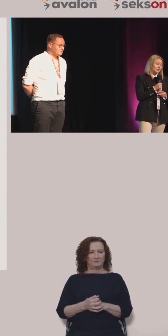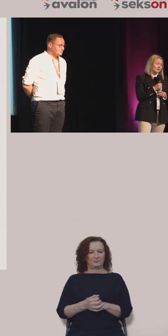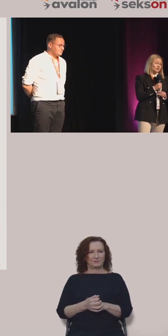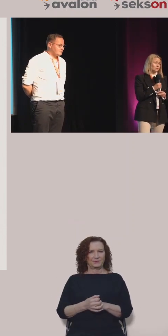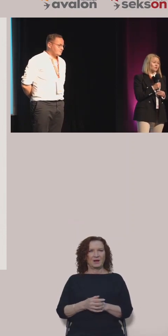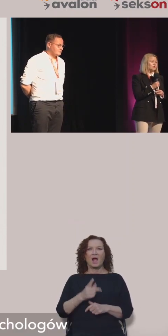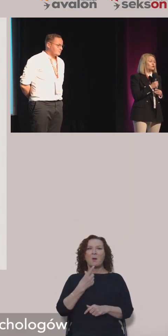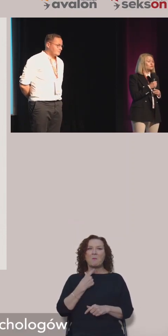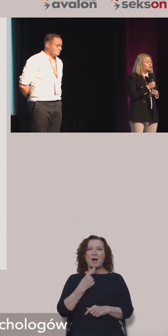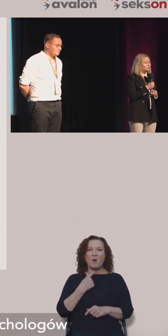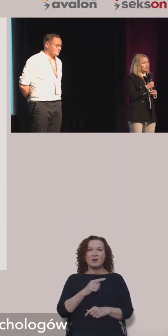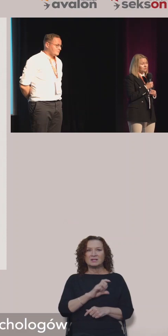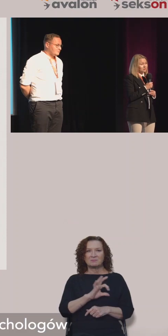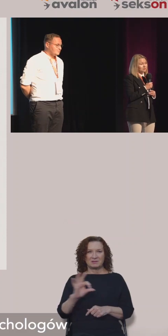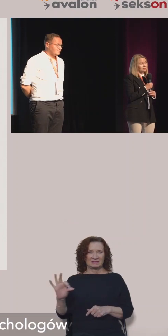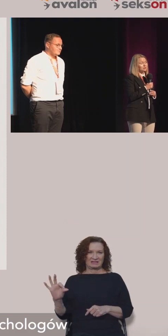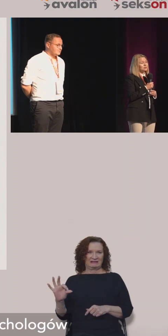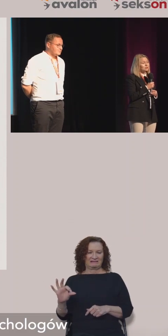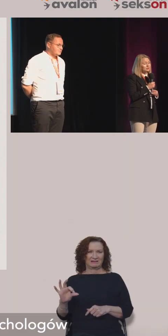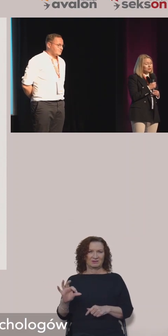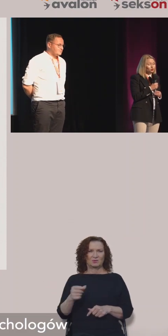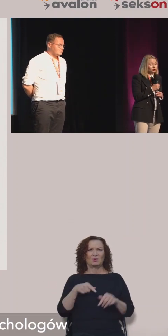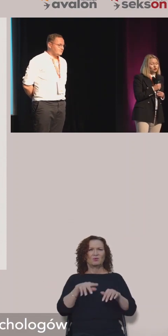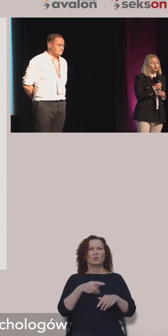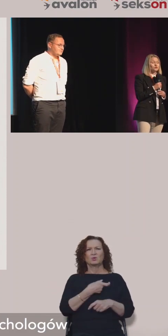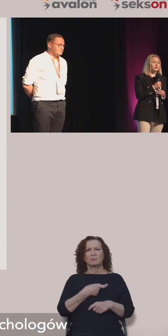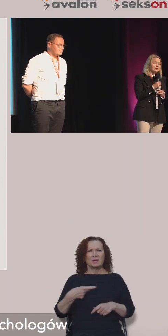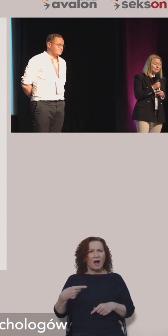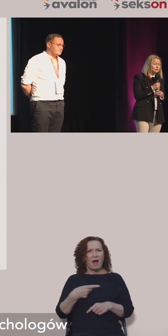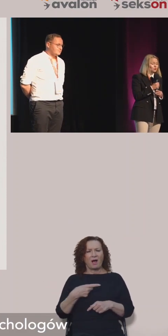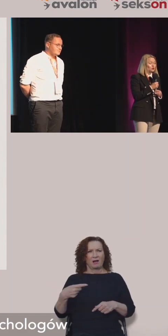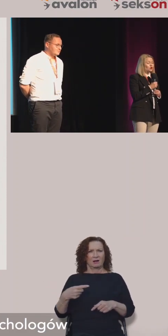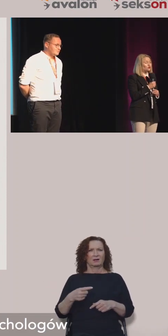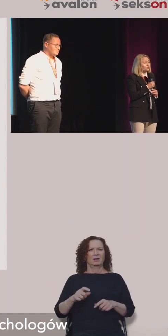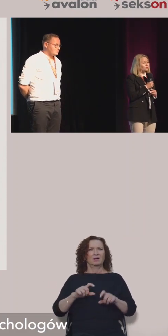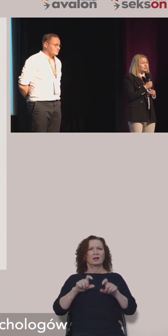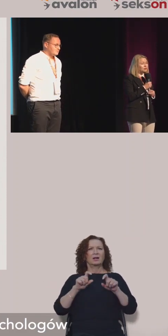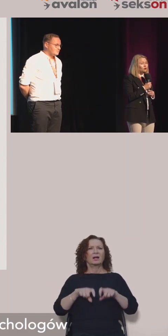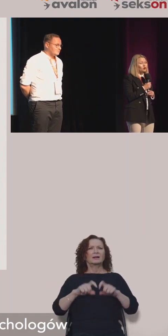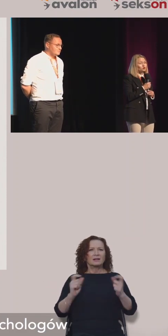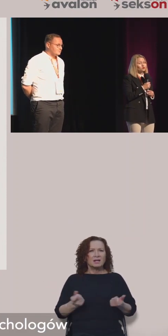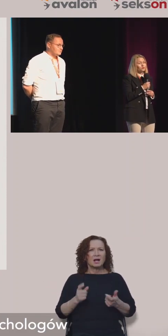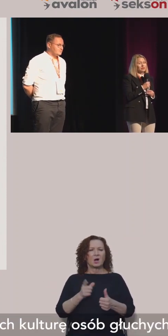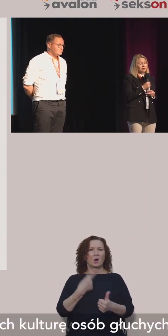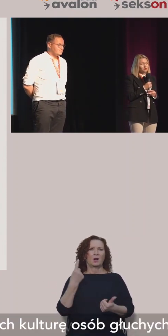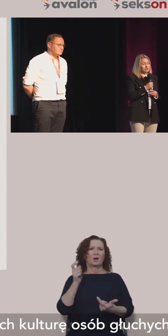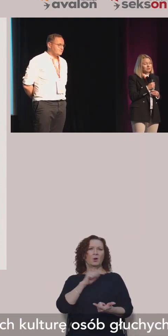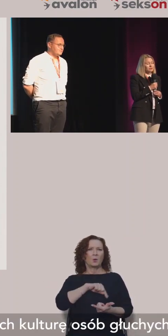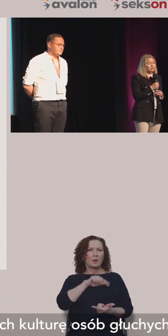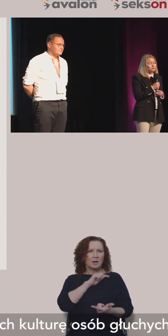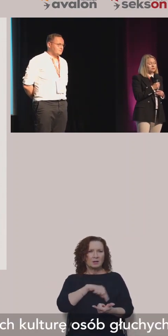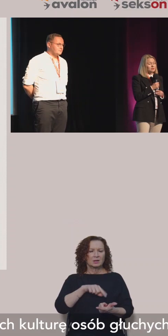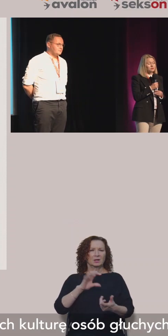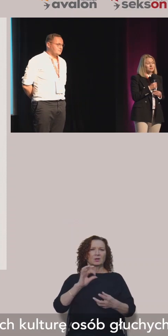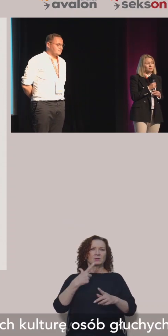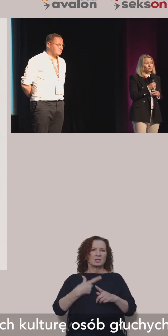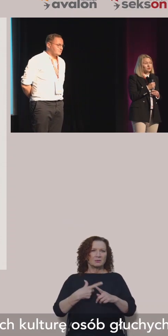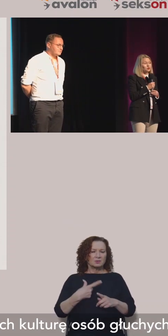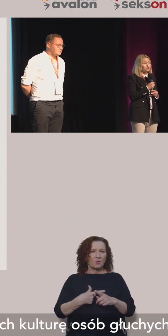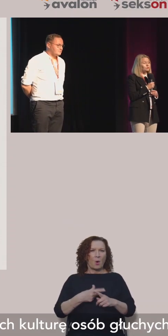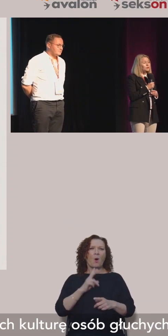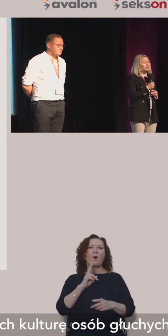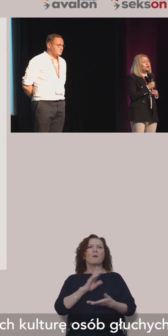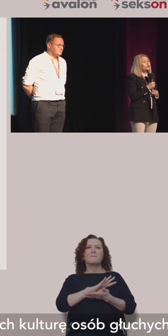również specjalistów, jest olbrzymi deficyt ginekologów, seksuologów, psychologów migających w polskim